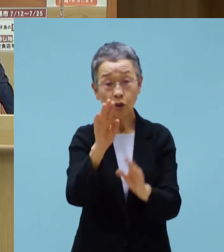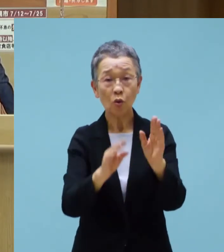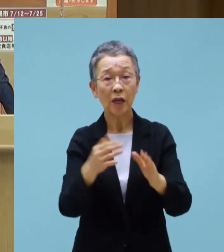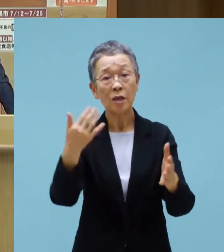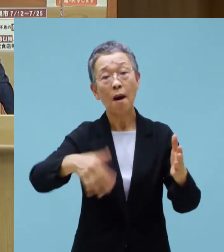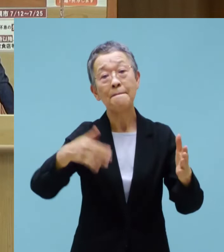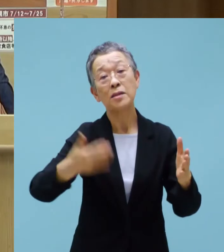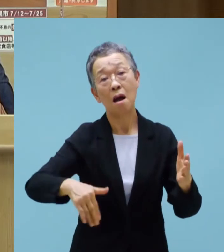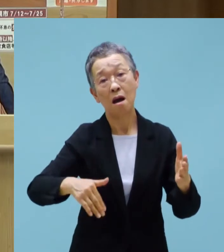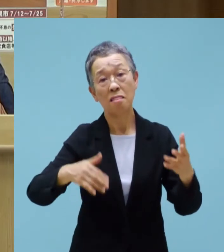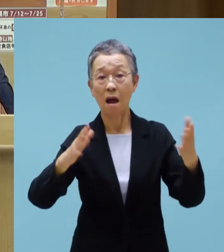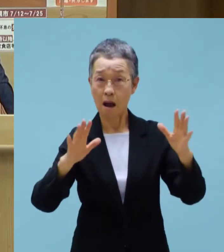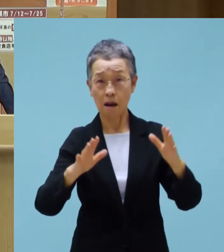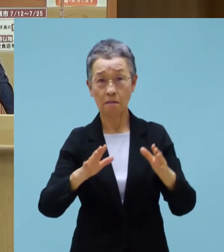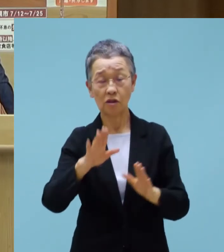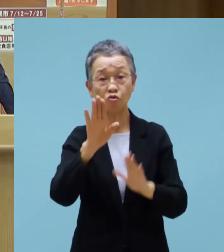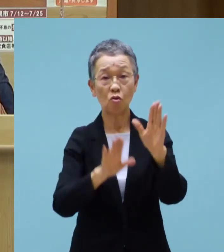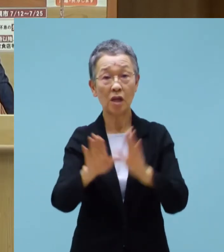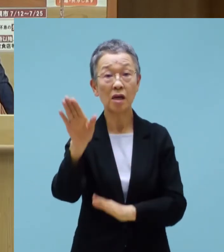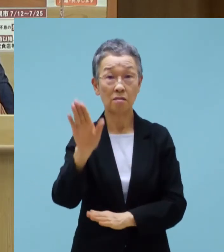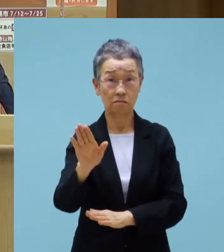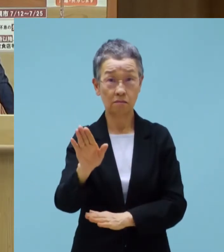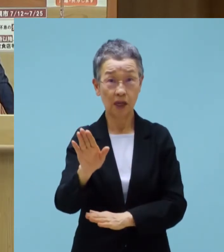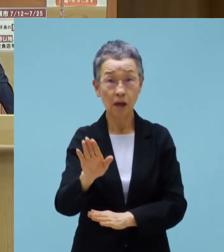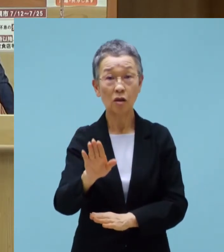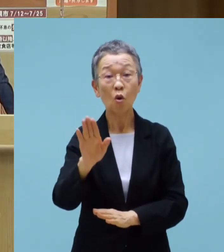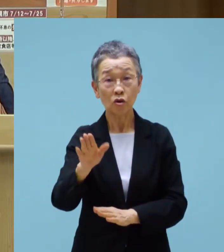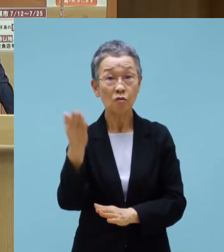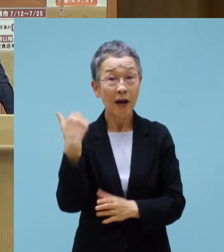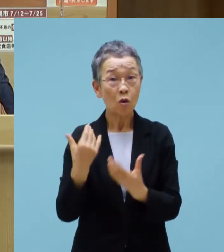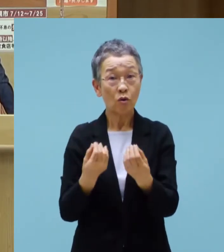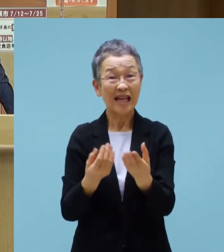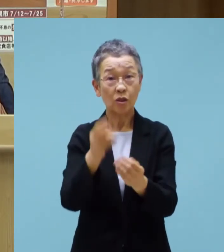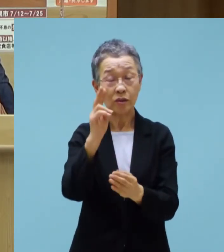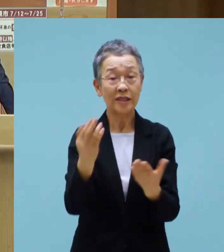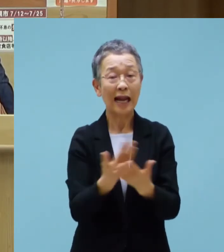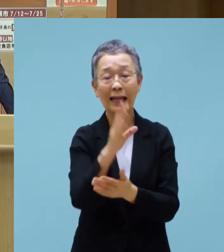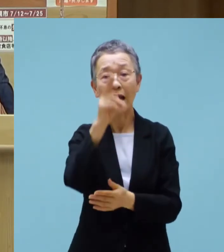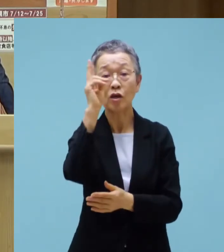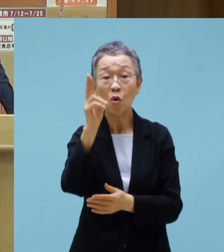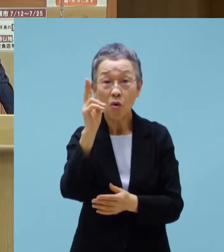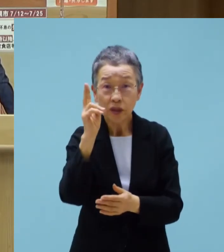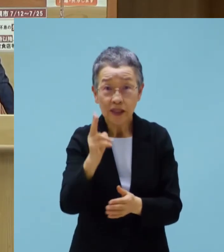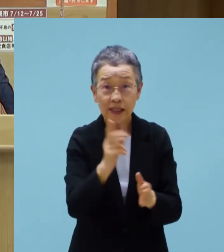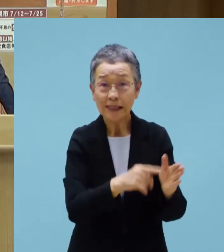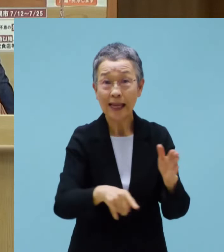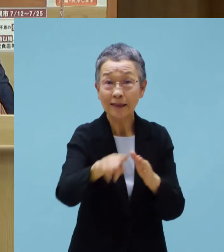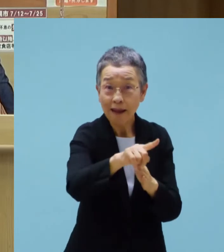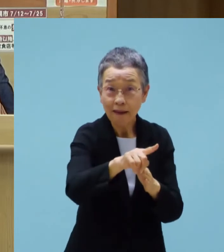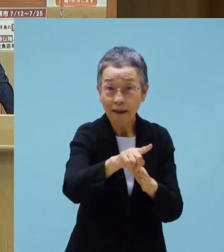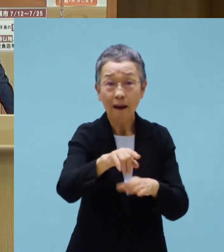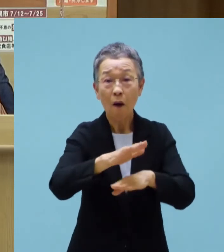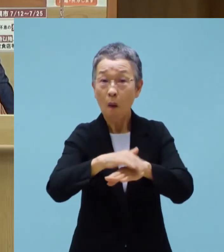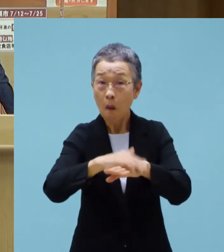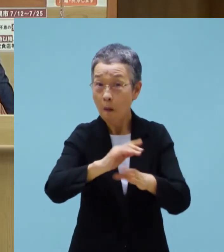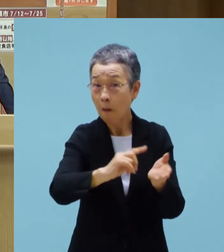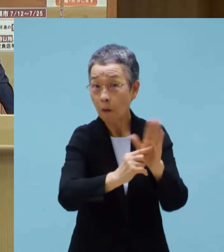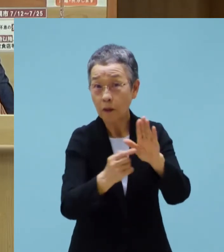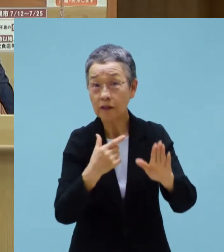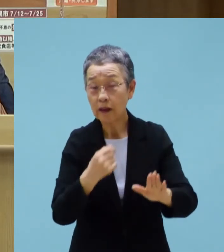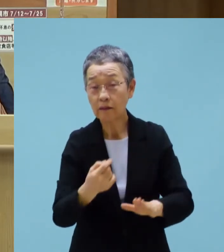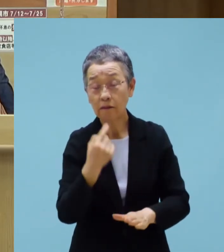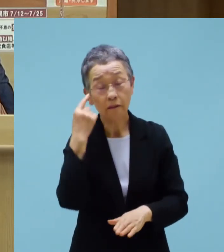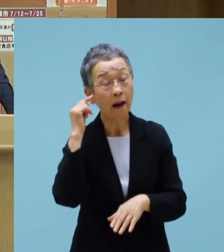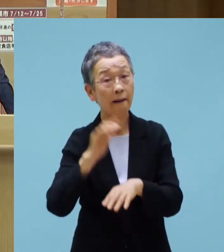況がありますので、そういった事態にならないように先手で対策を講じていきたいっていう我々の考え方です。